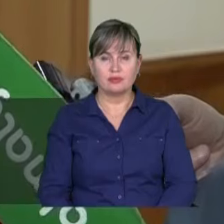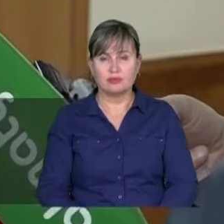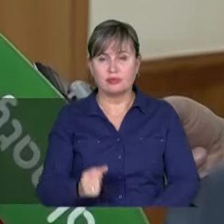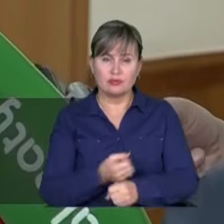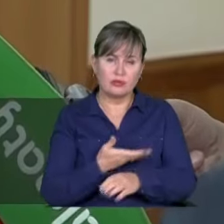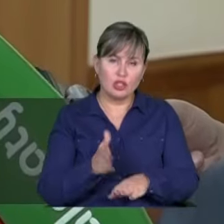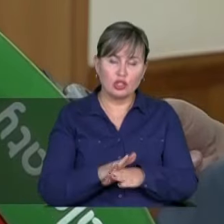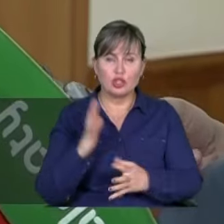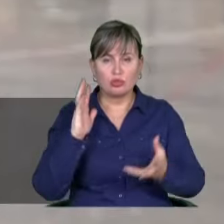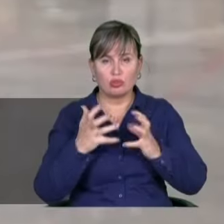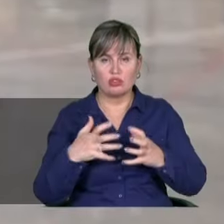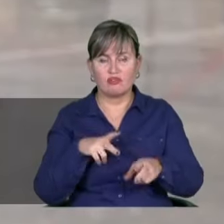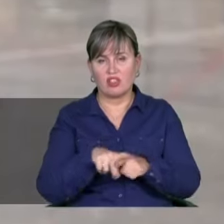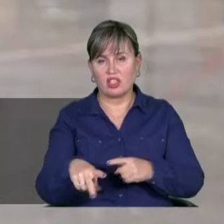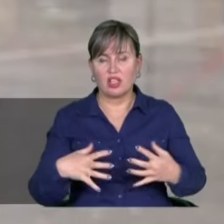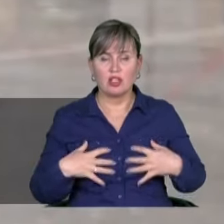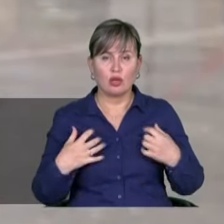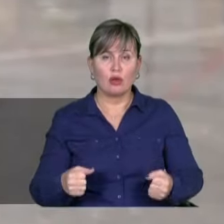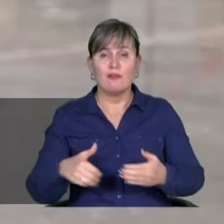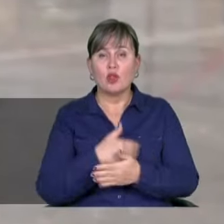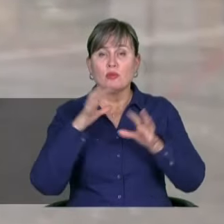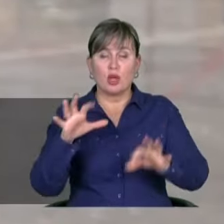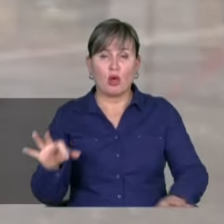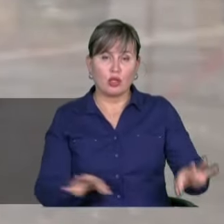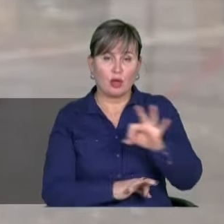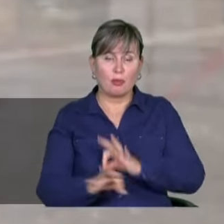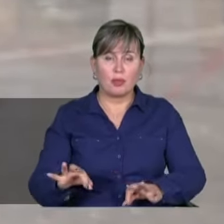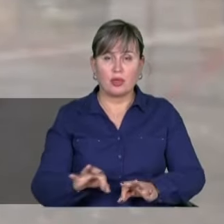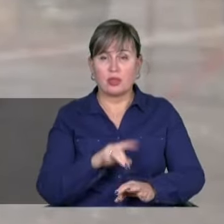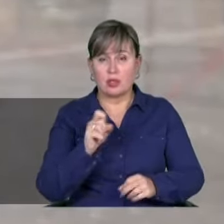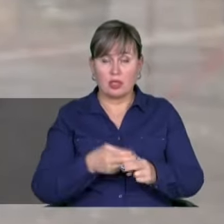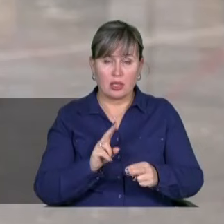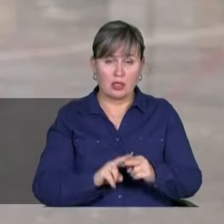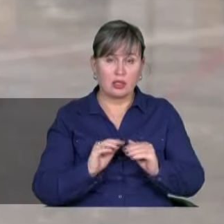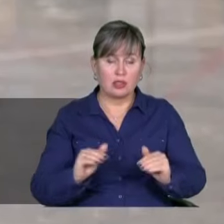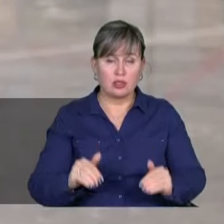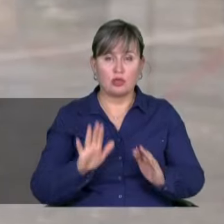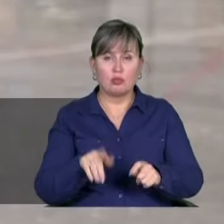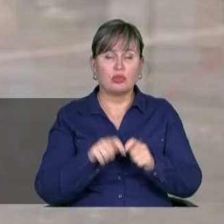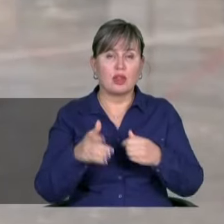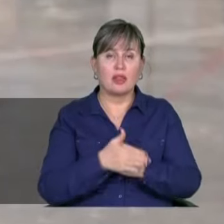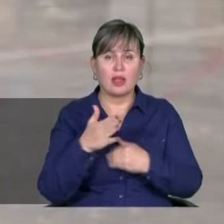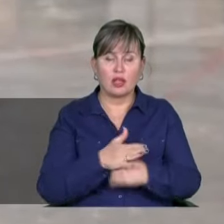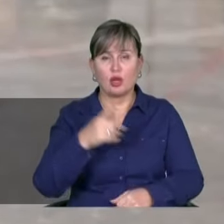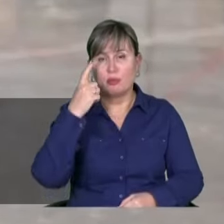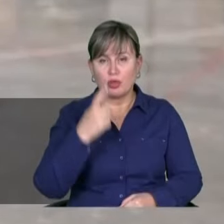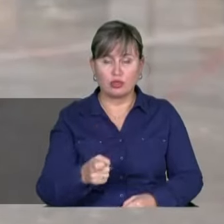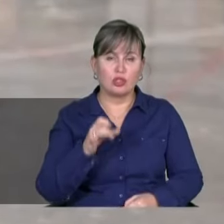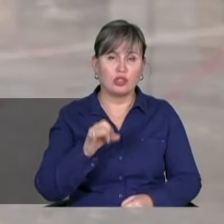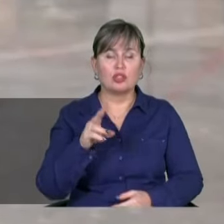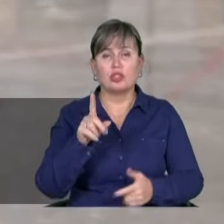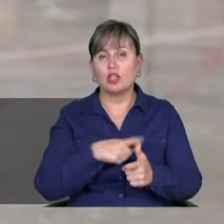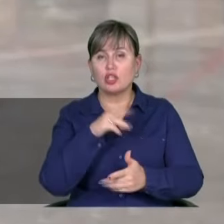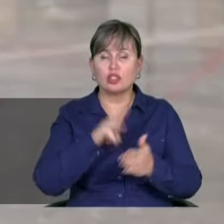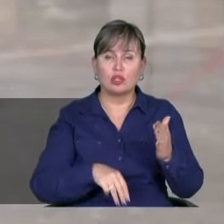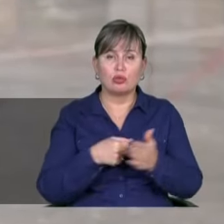тяжкого и серьезного вреда здоровью. В новом законопроекте за буллинг несовершеннолетних введут меру наказания, предупреждение или штраф до